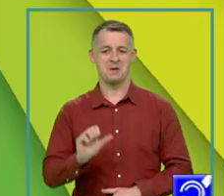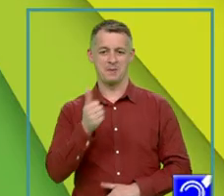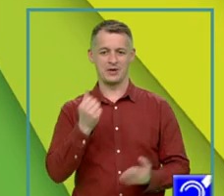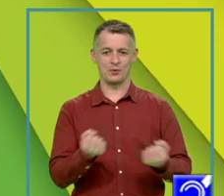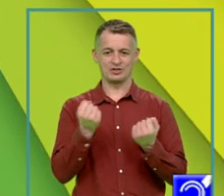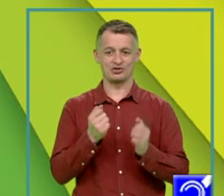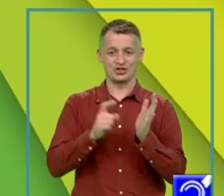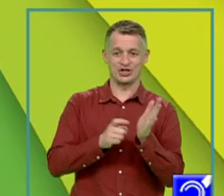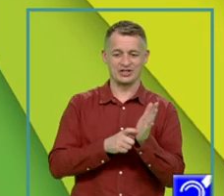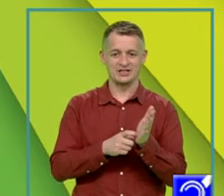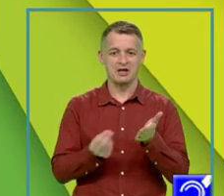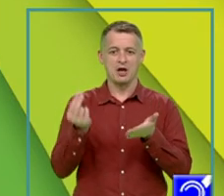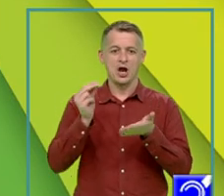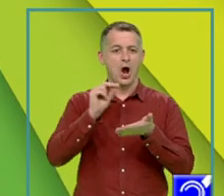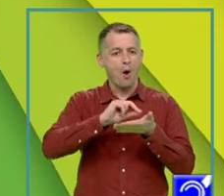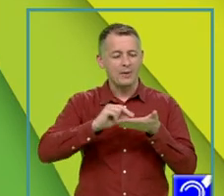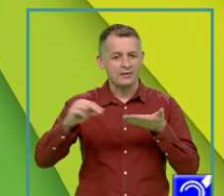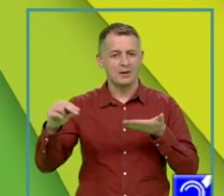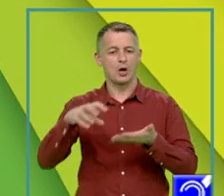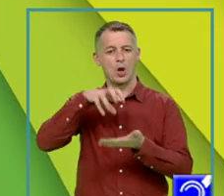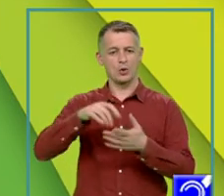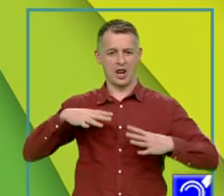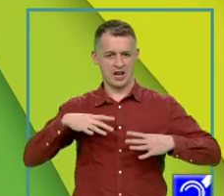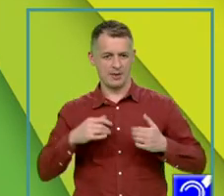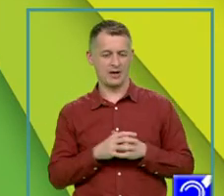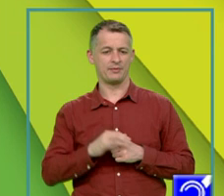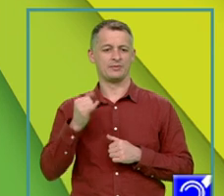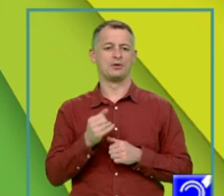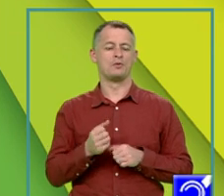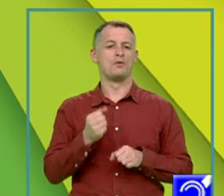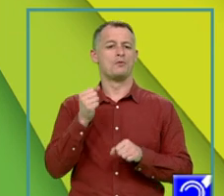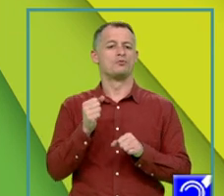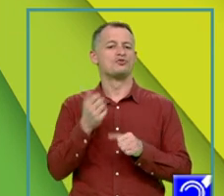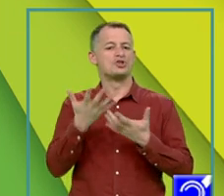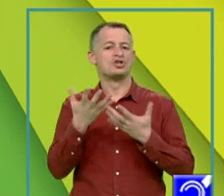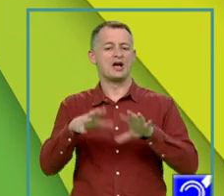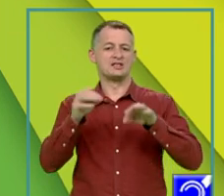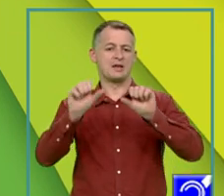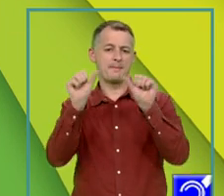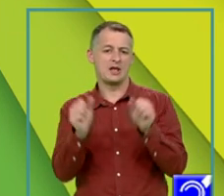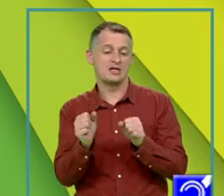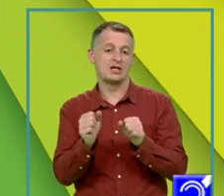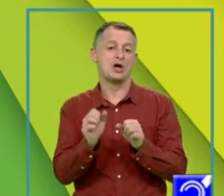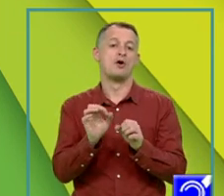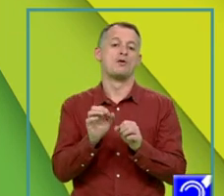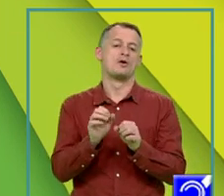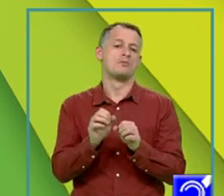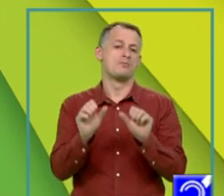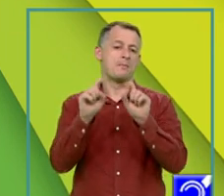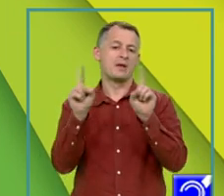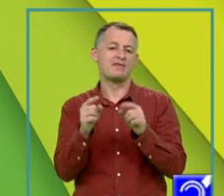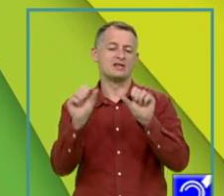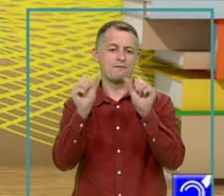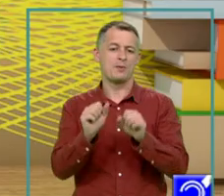misiunea cele Să completăm spațiile punctate cu formele indicate între paranteze ale verbelor să știți că este un exercițiu care